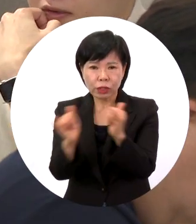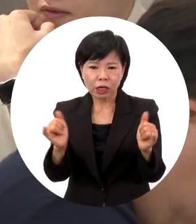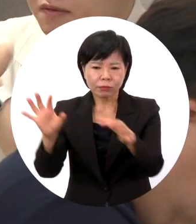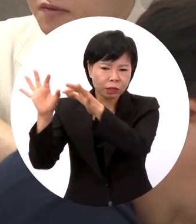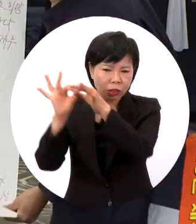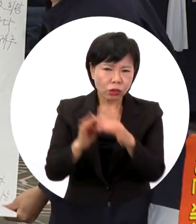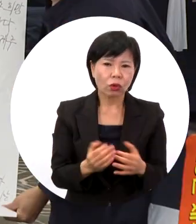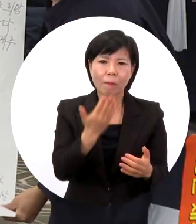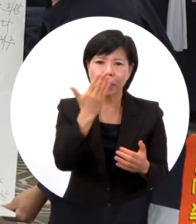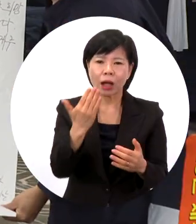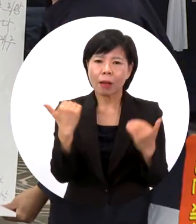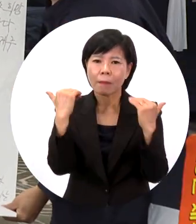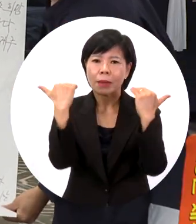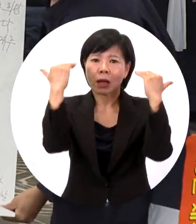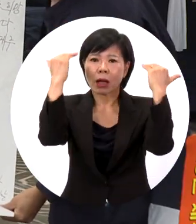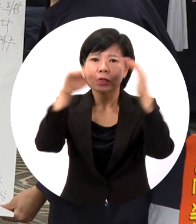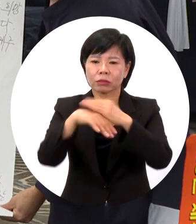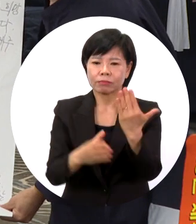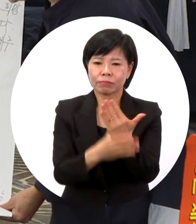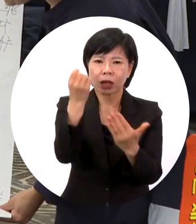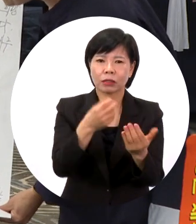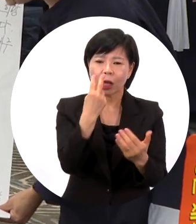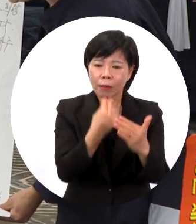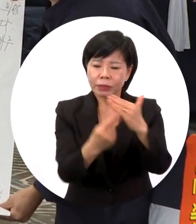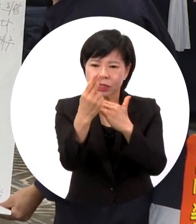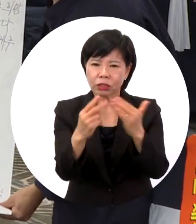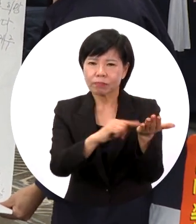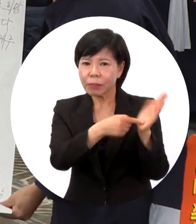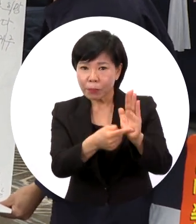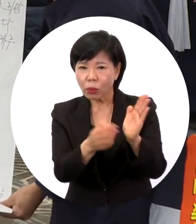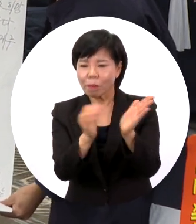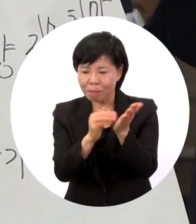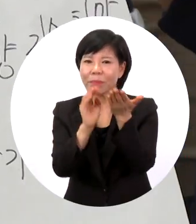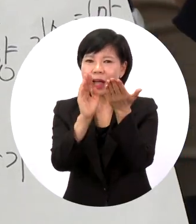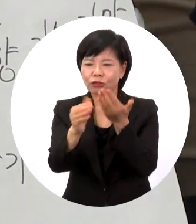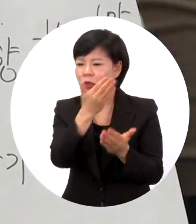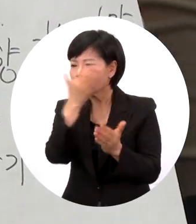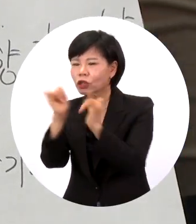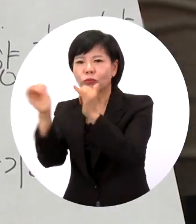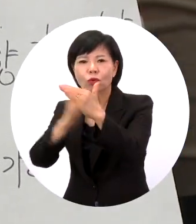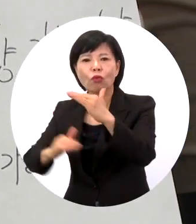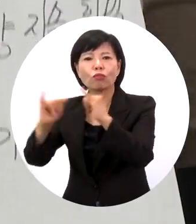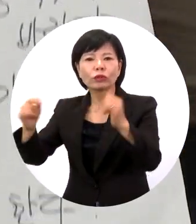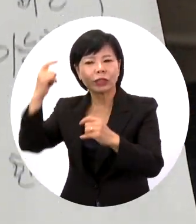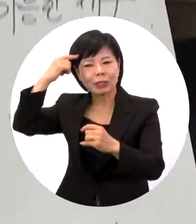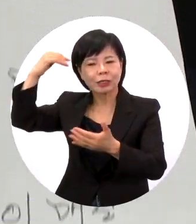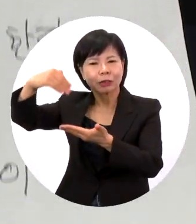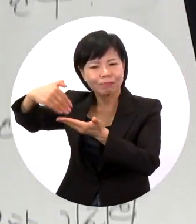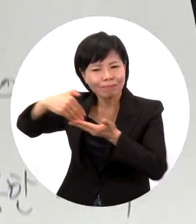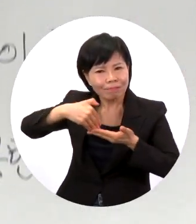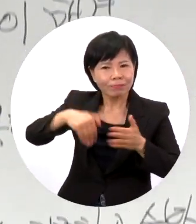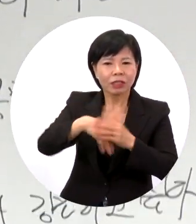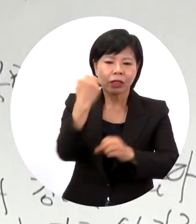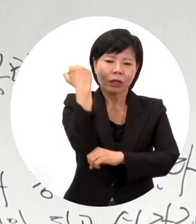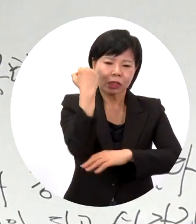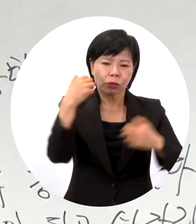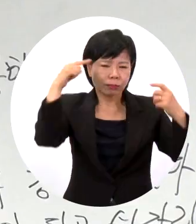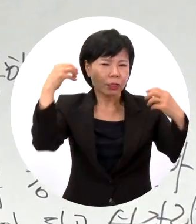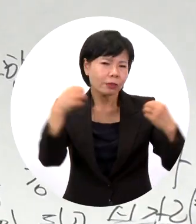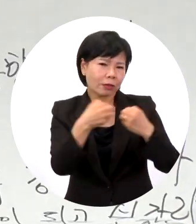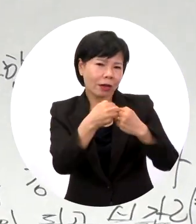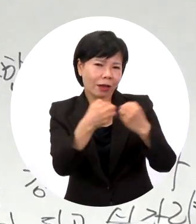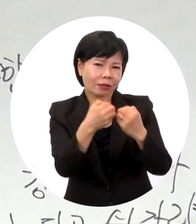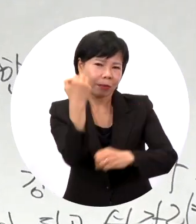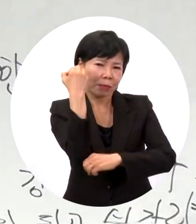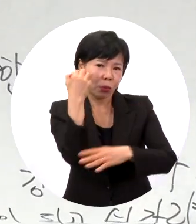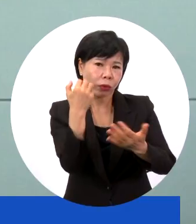지속가능 발전 기본 전략 총괄 비전을 도출, 발표하는 과정을 거쳐 젊은 공무원들의 의견을 모아 기본 전략 계획에